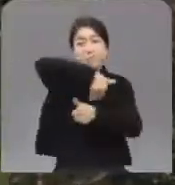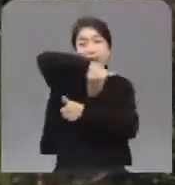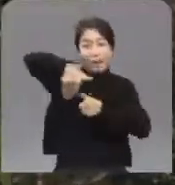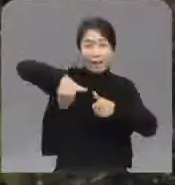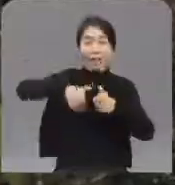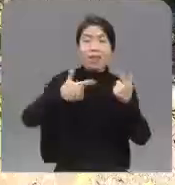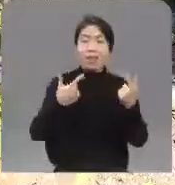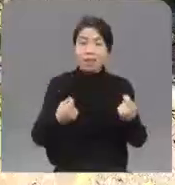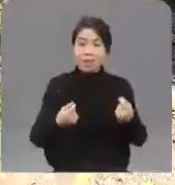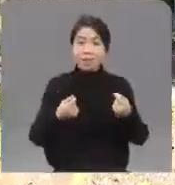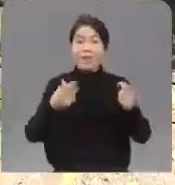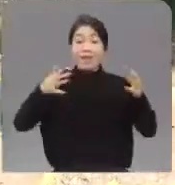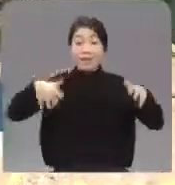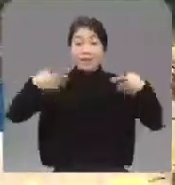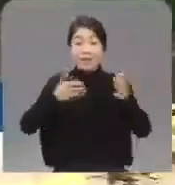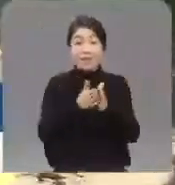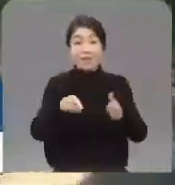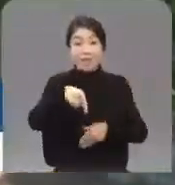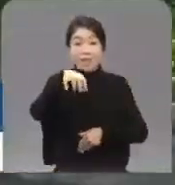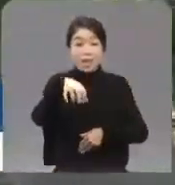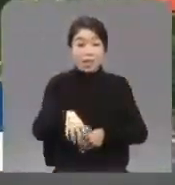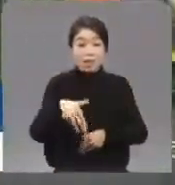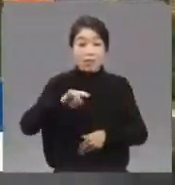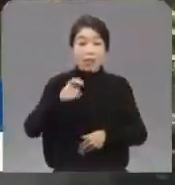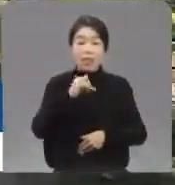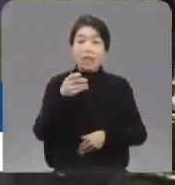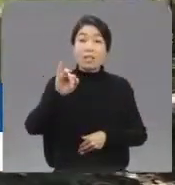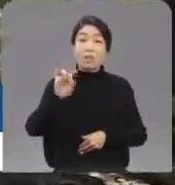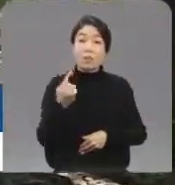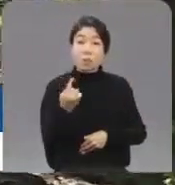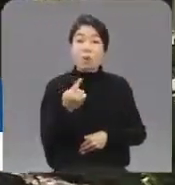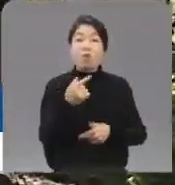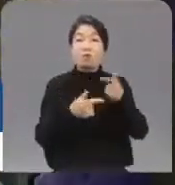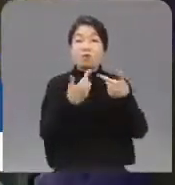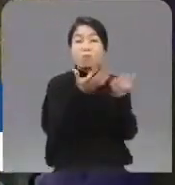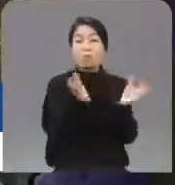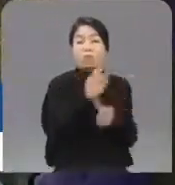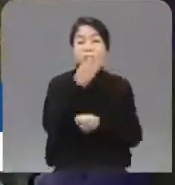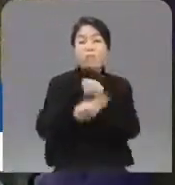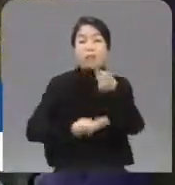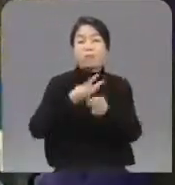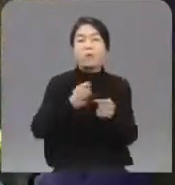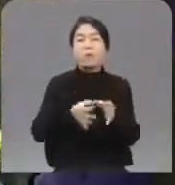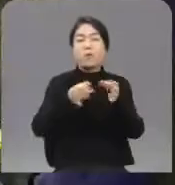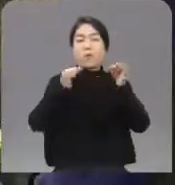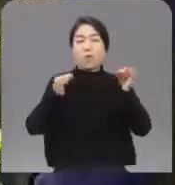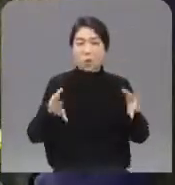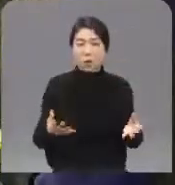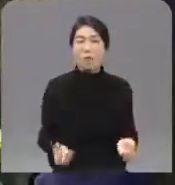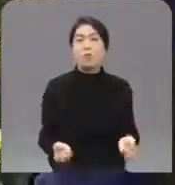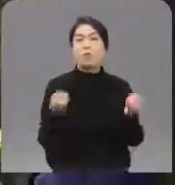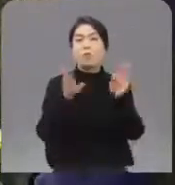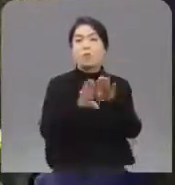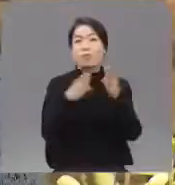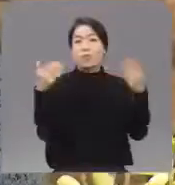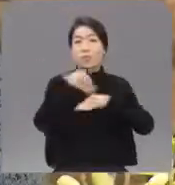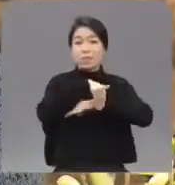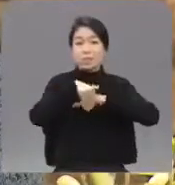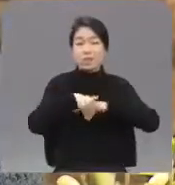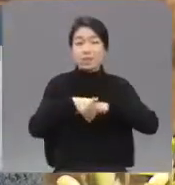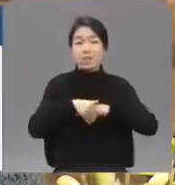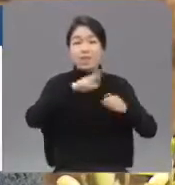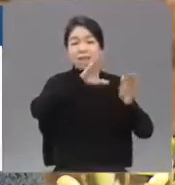가을이 한껏 내려앉은 이곳 천리포 수목원에서는 3년 만에 가을 축제가 열립니다 각